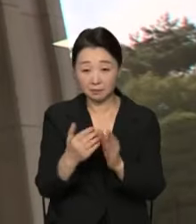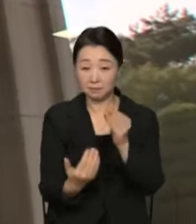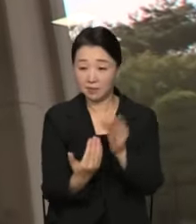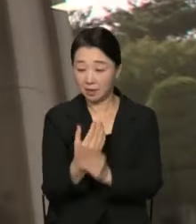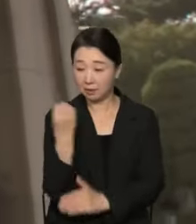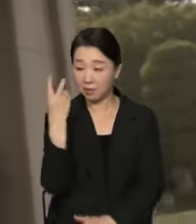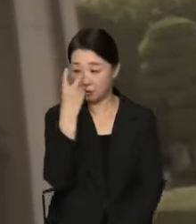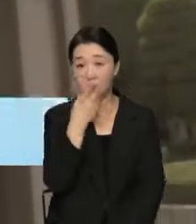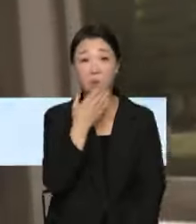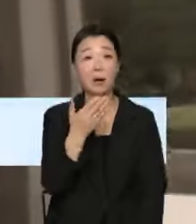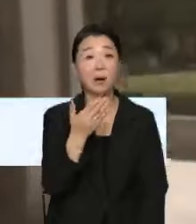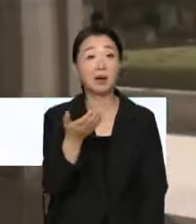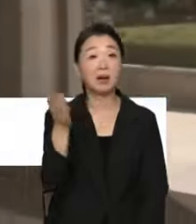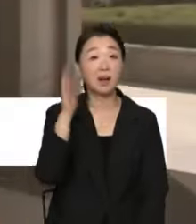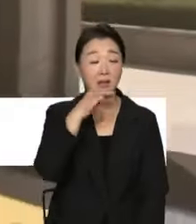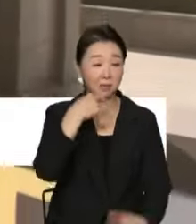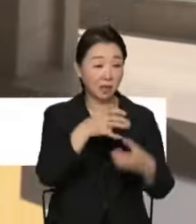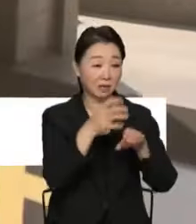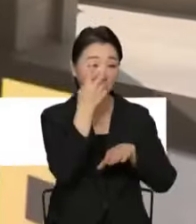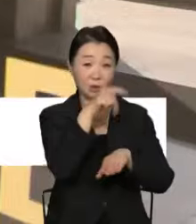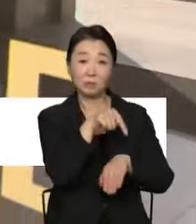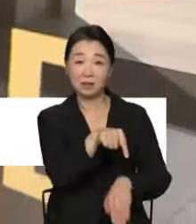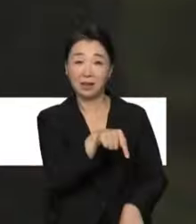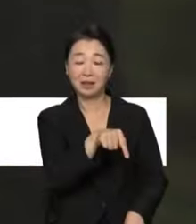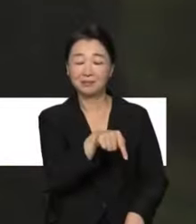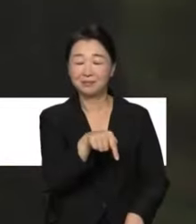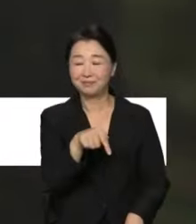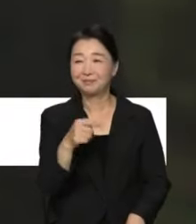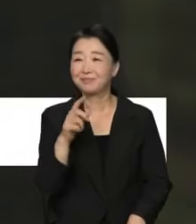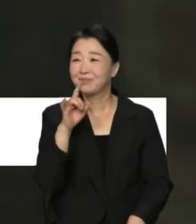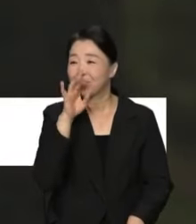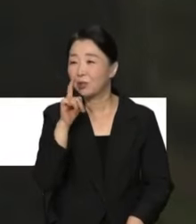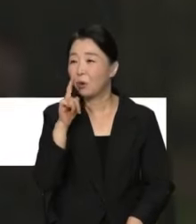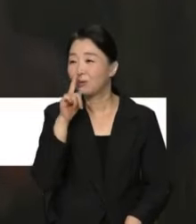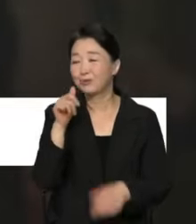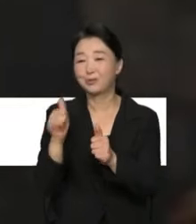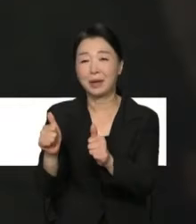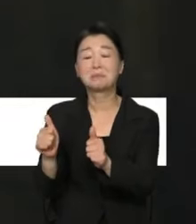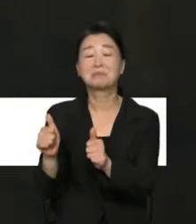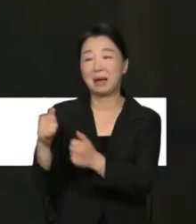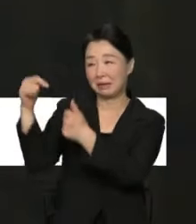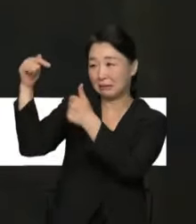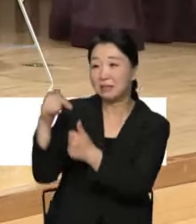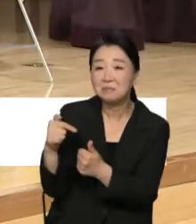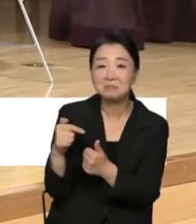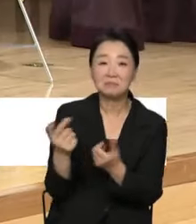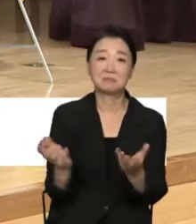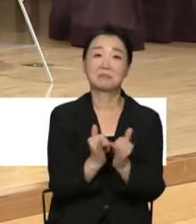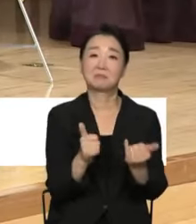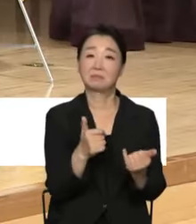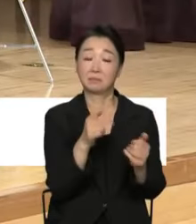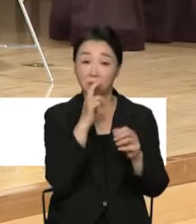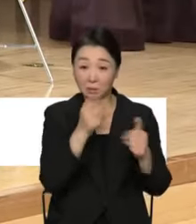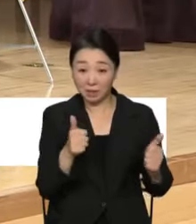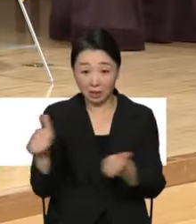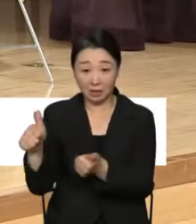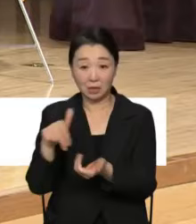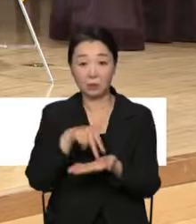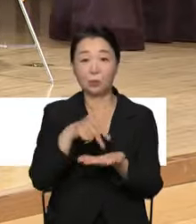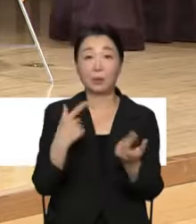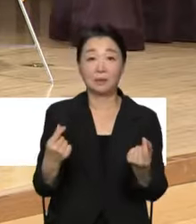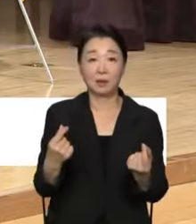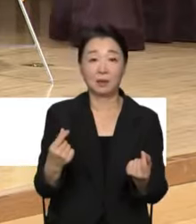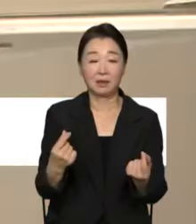있습니다. 그러나 레드팀 검사들도 같은 서울중앙지검장의 지휘를 받는 동료 검사들입니다. 이 때문에